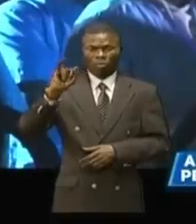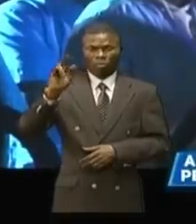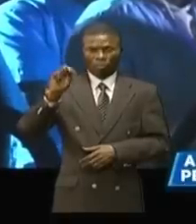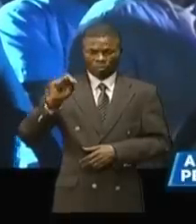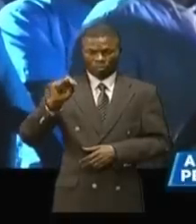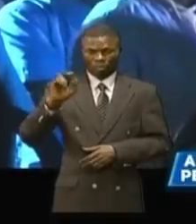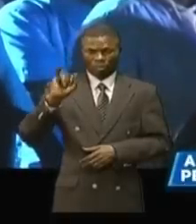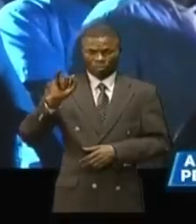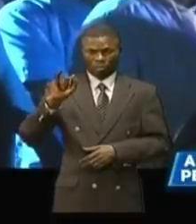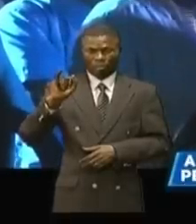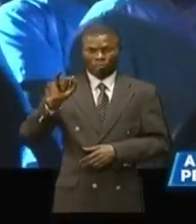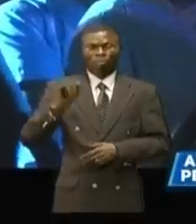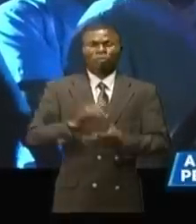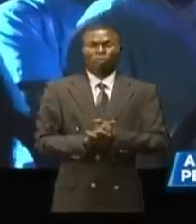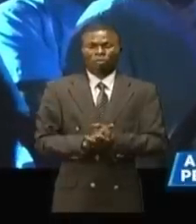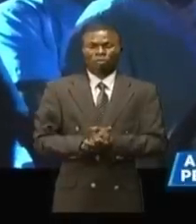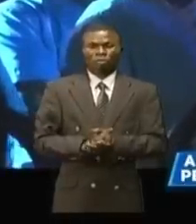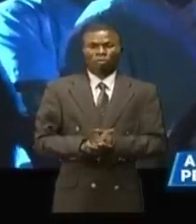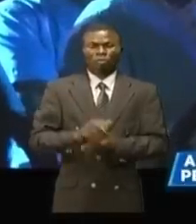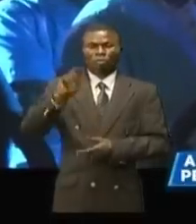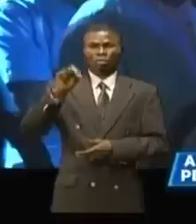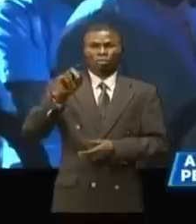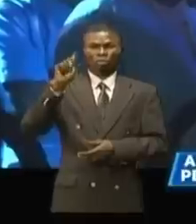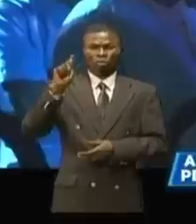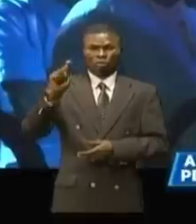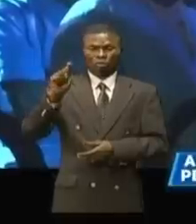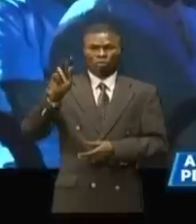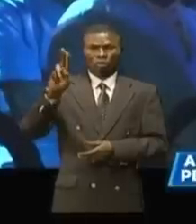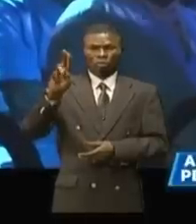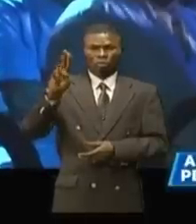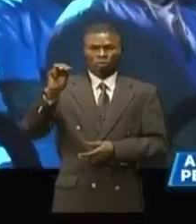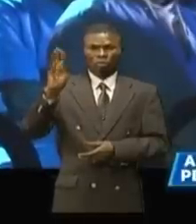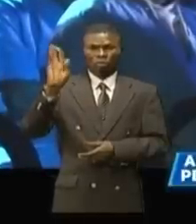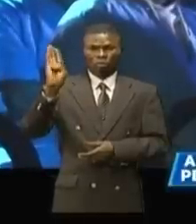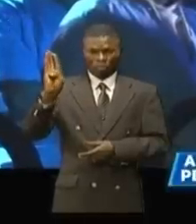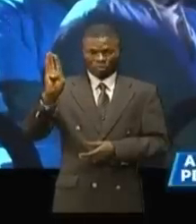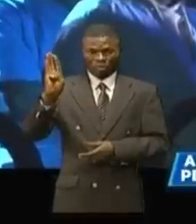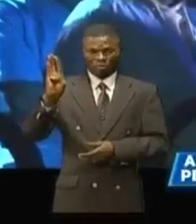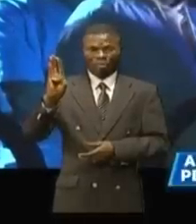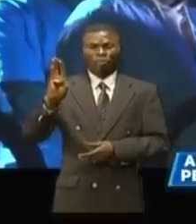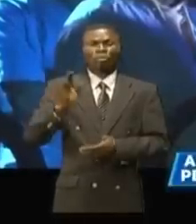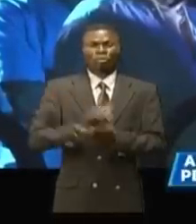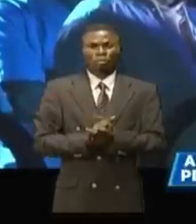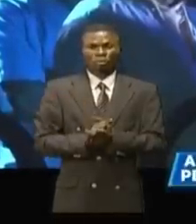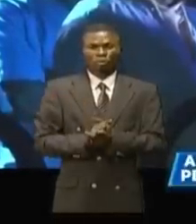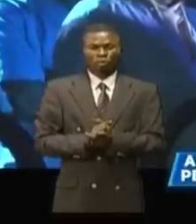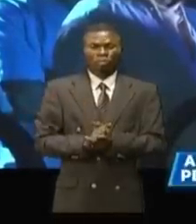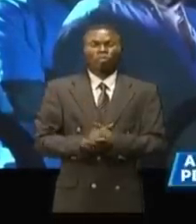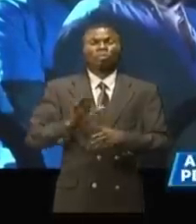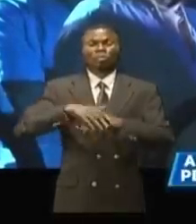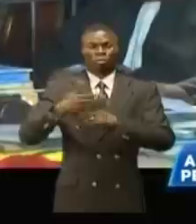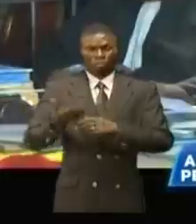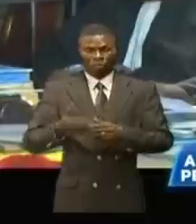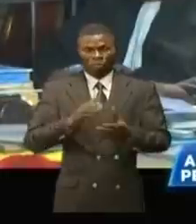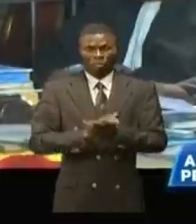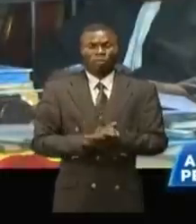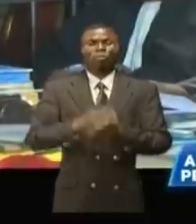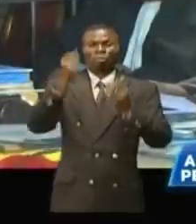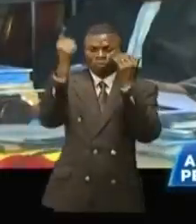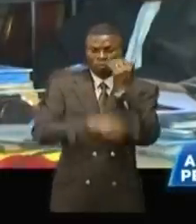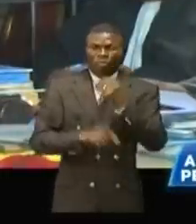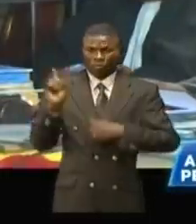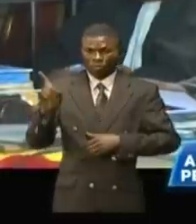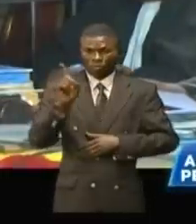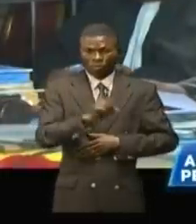Betope, Hervé et Tumba Kongolo, Honoré. En conséquence, condamne